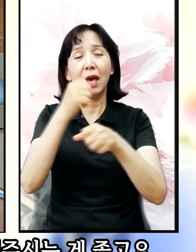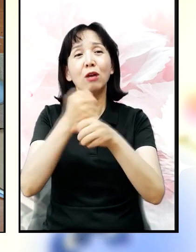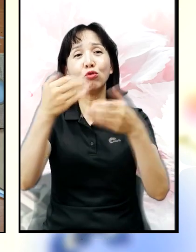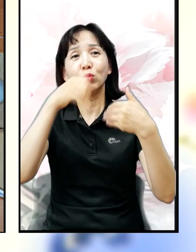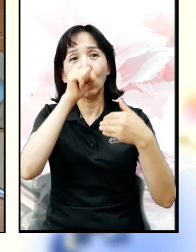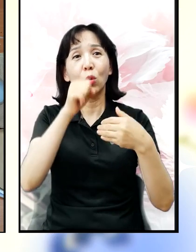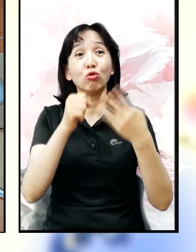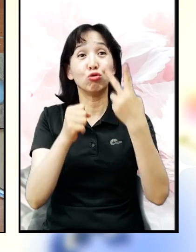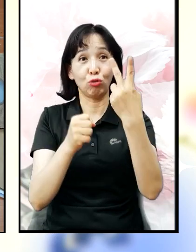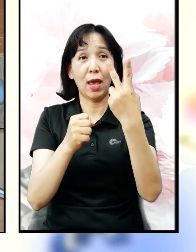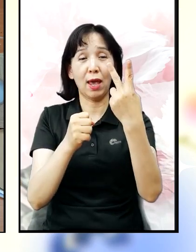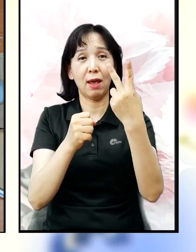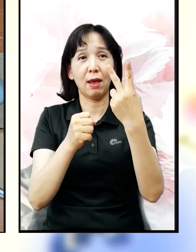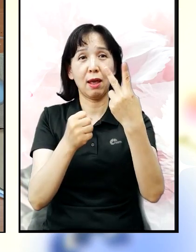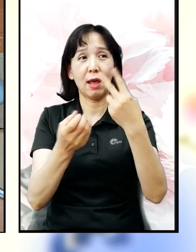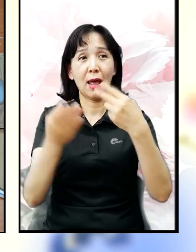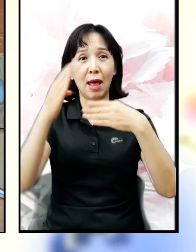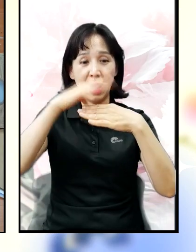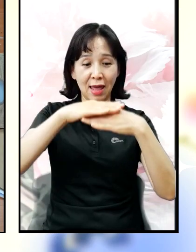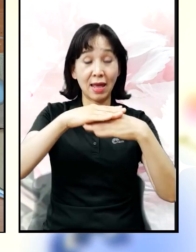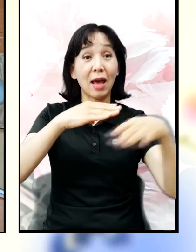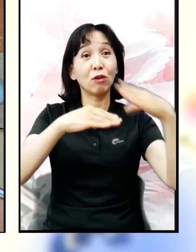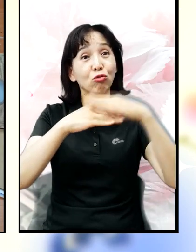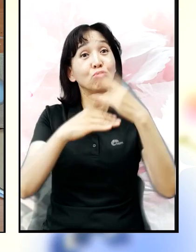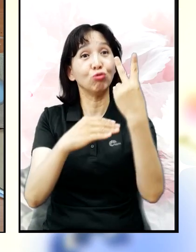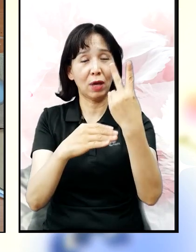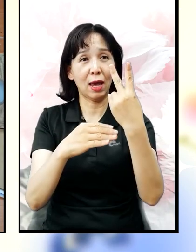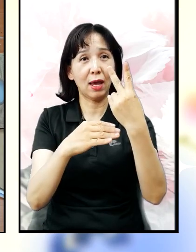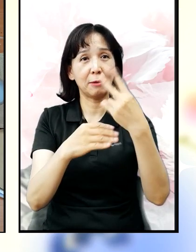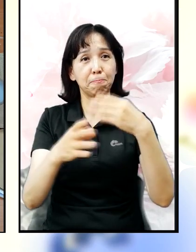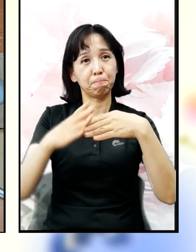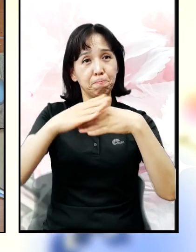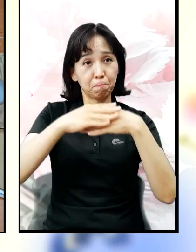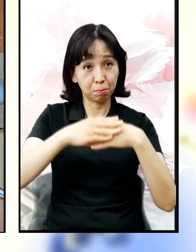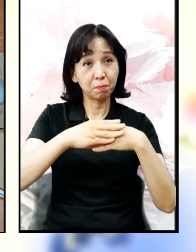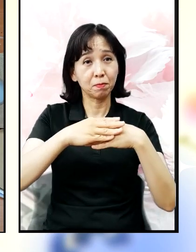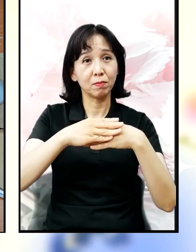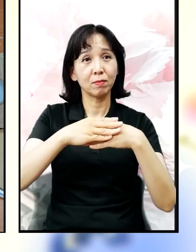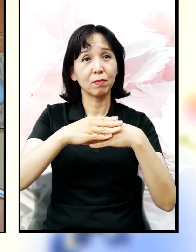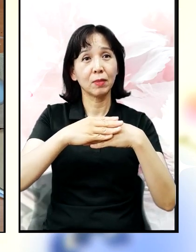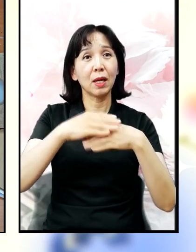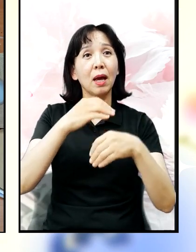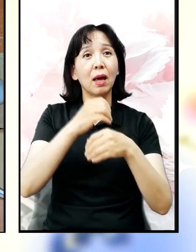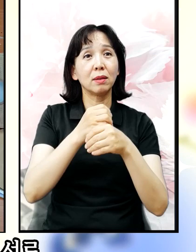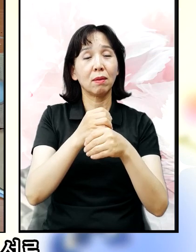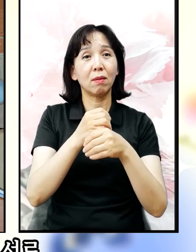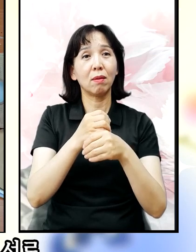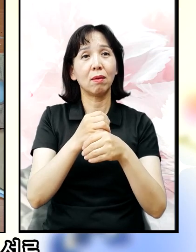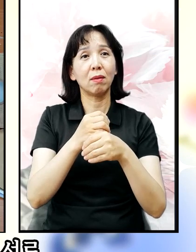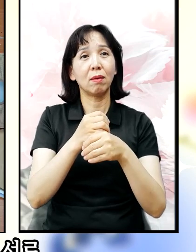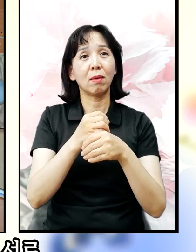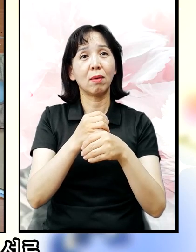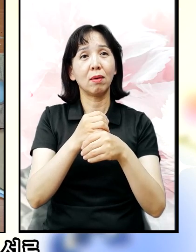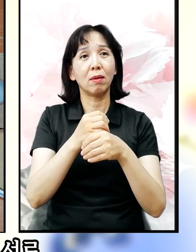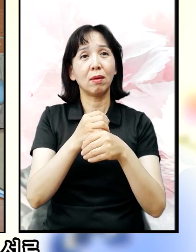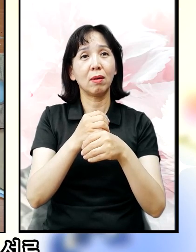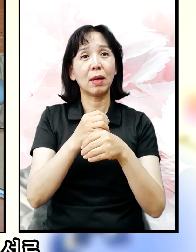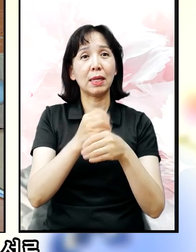좋고요. 자, 2장을 겹쳐서 이제 2장을 겹쳐서 이